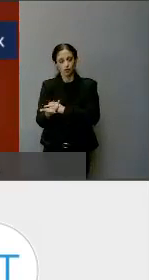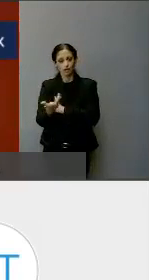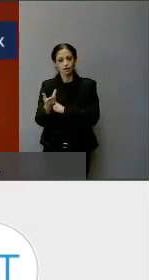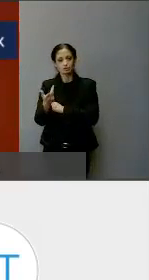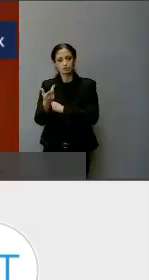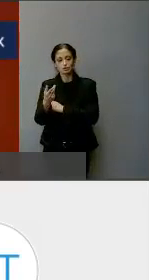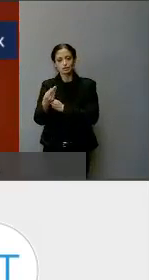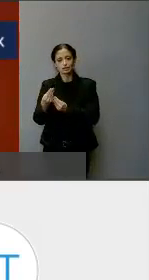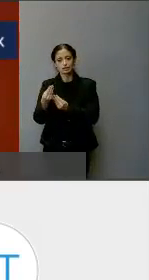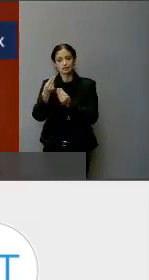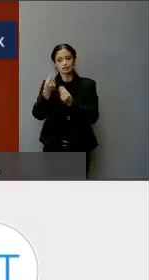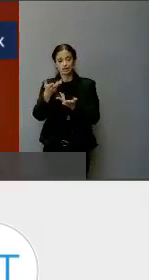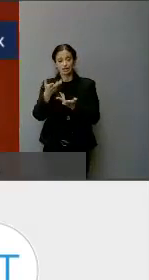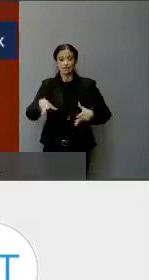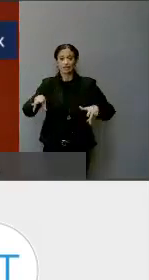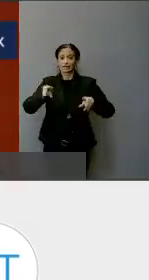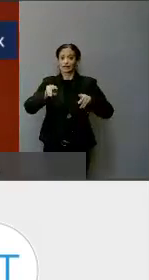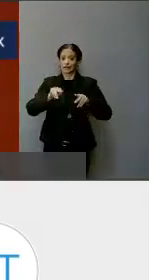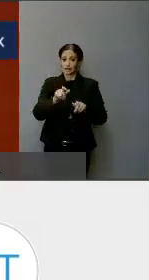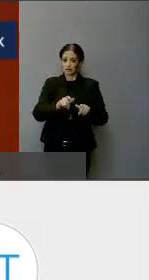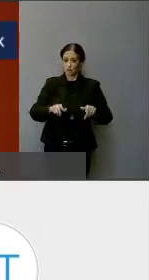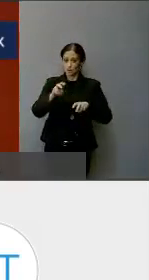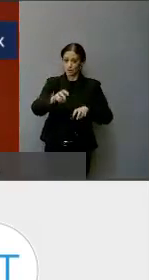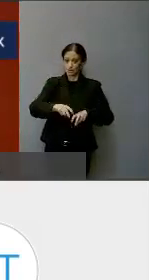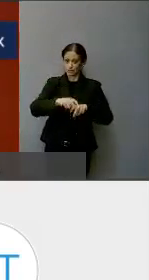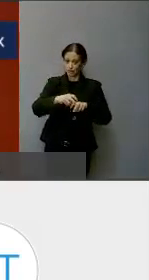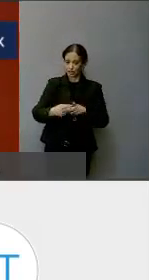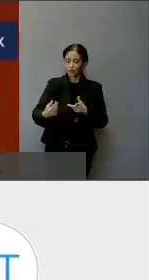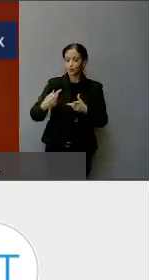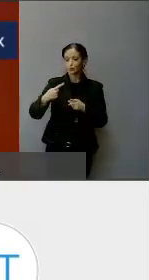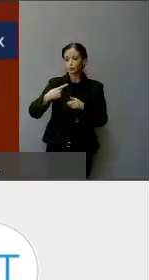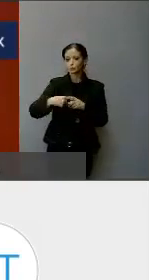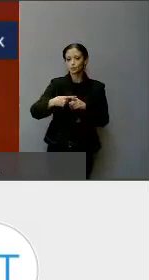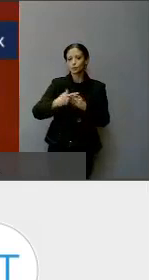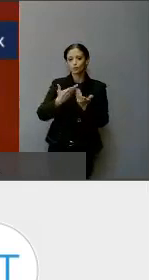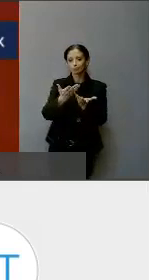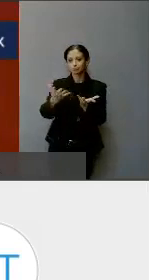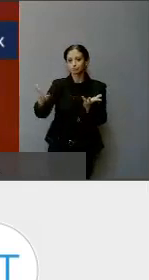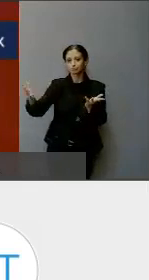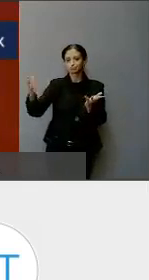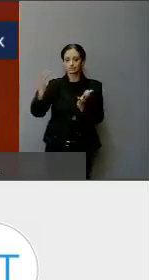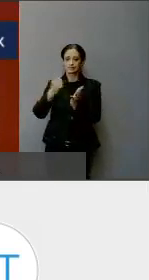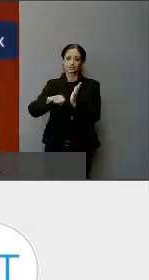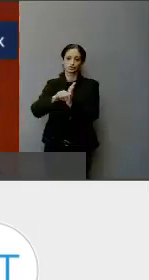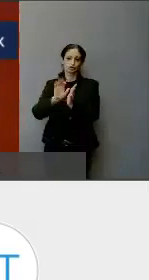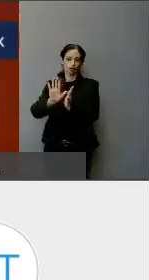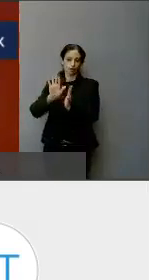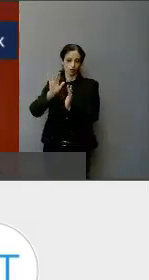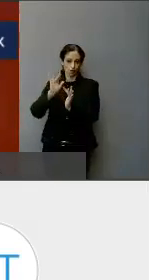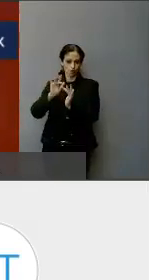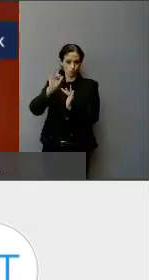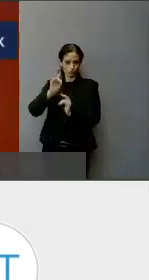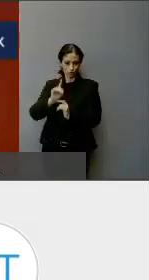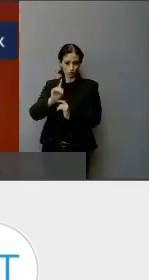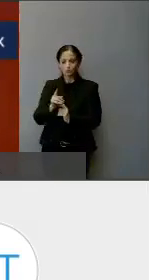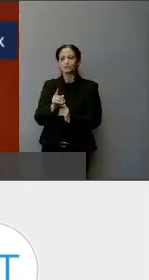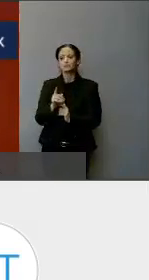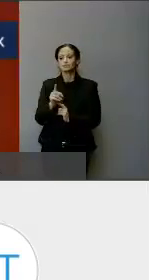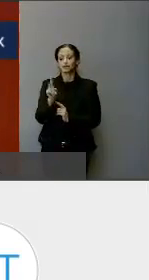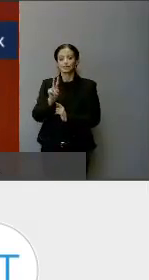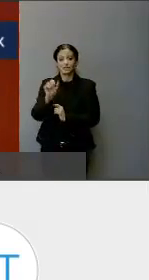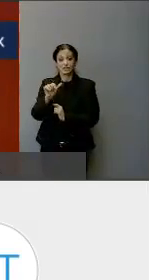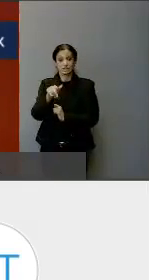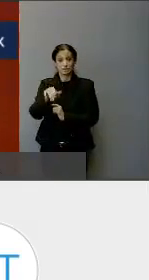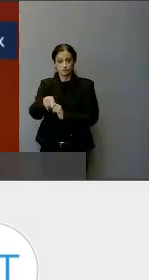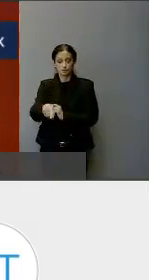ripopolamento agrario valorizzazione del relativo paesaggio storico rivale di mesi proposta alternativa è